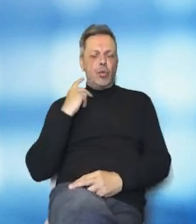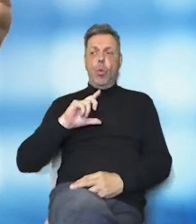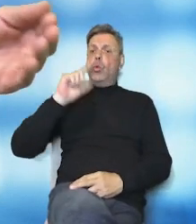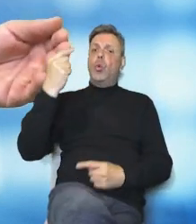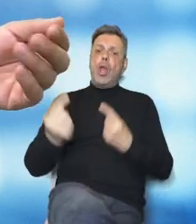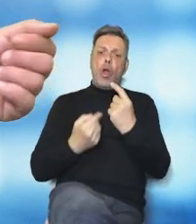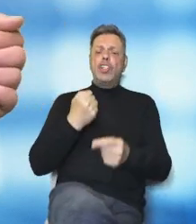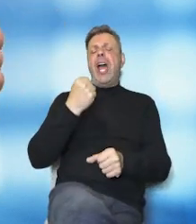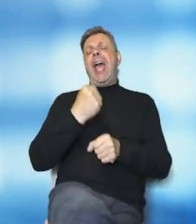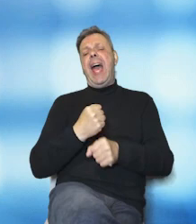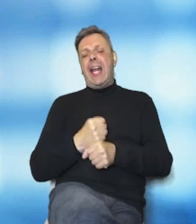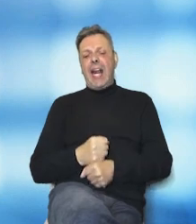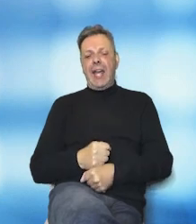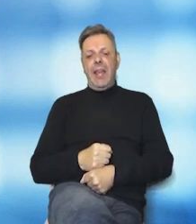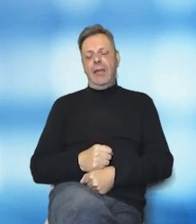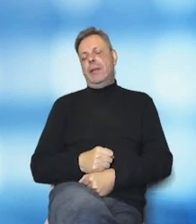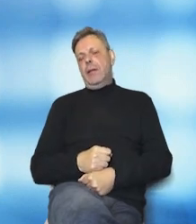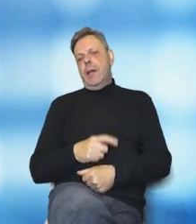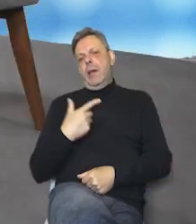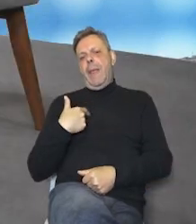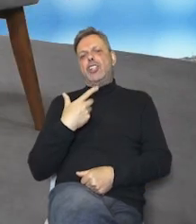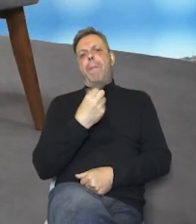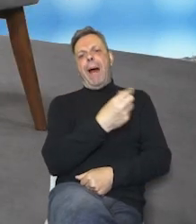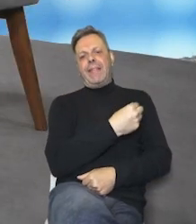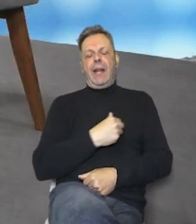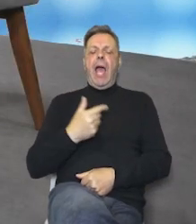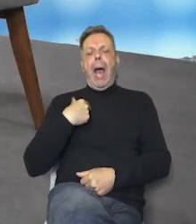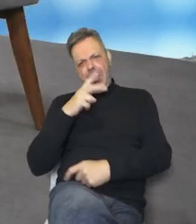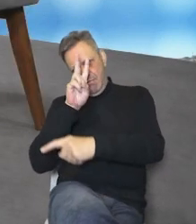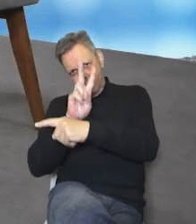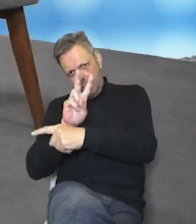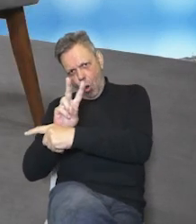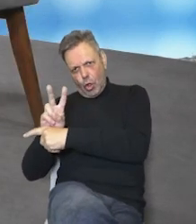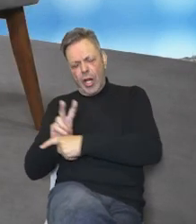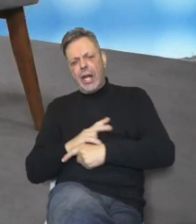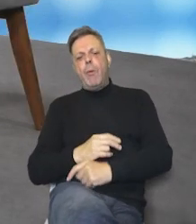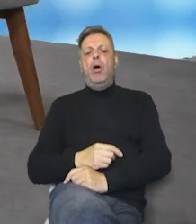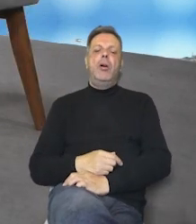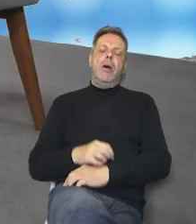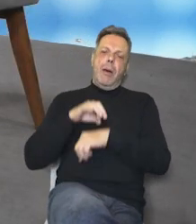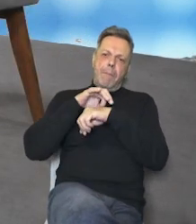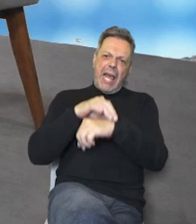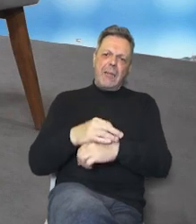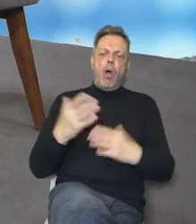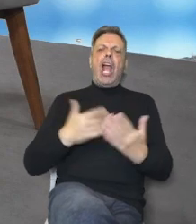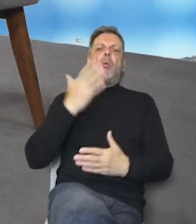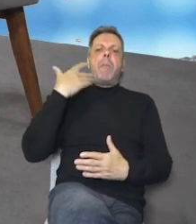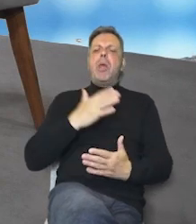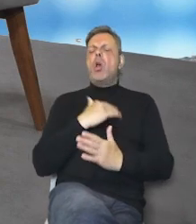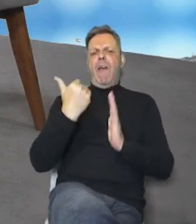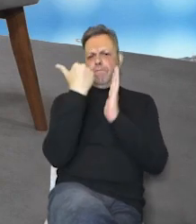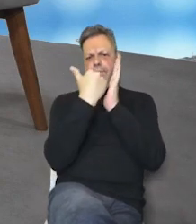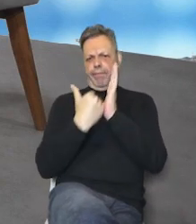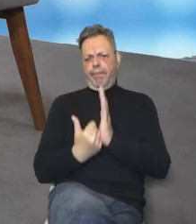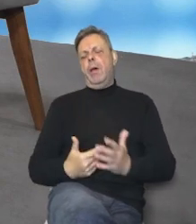događaje rade partneri, jel? A mi pod budnim okom to sve kontroliramo, pratimo da bude sve po standardu kojeg